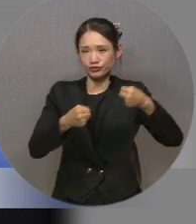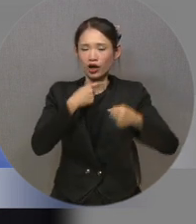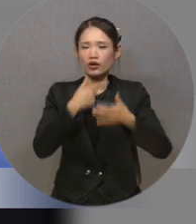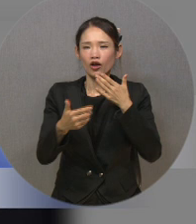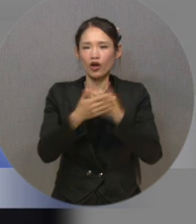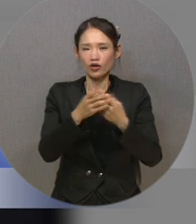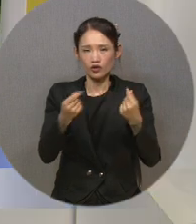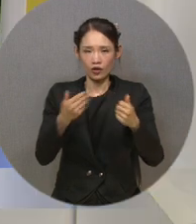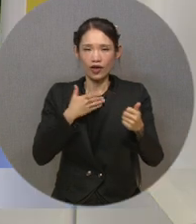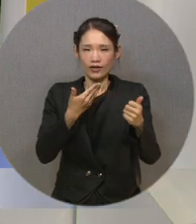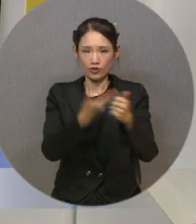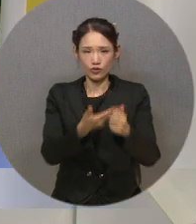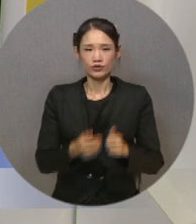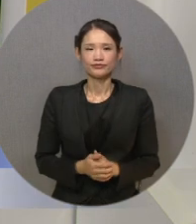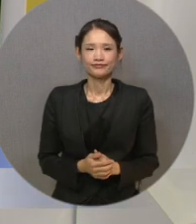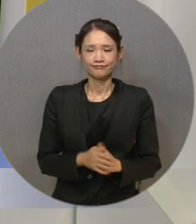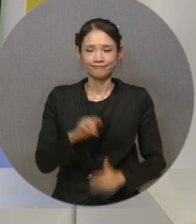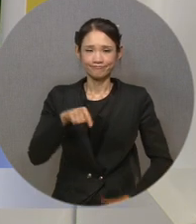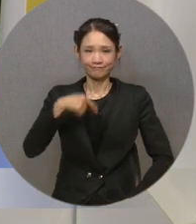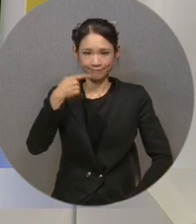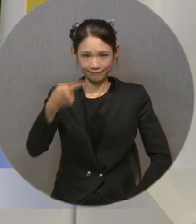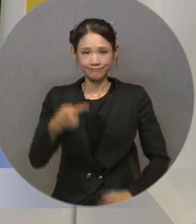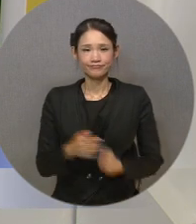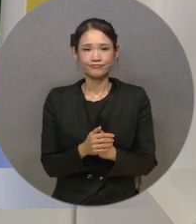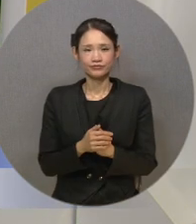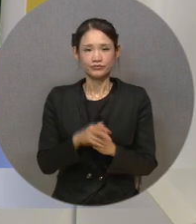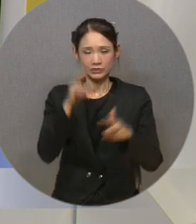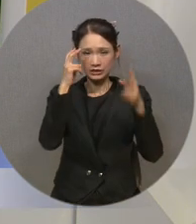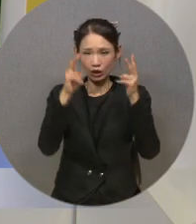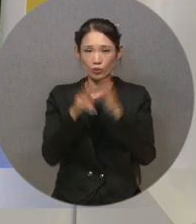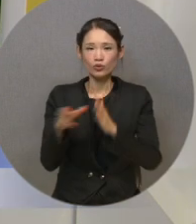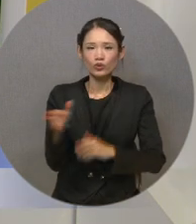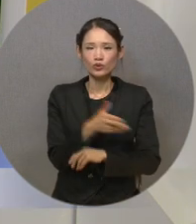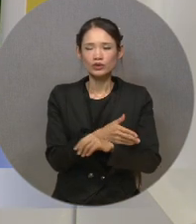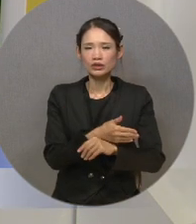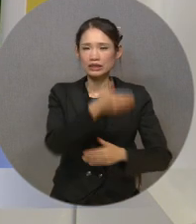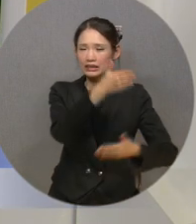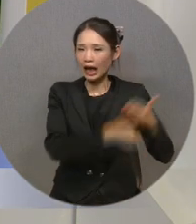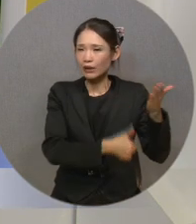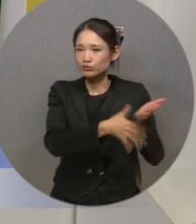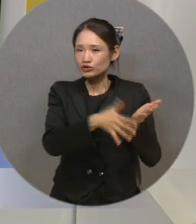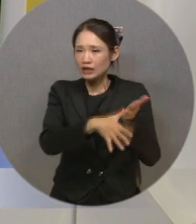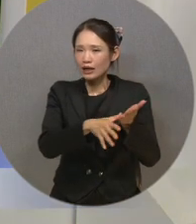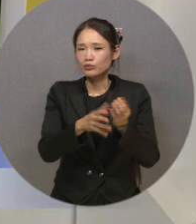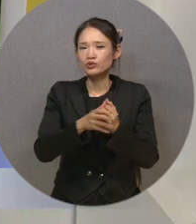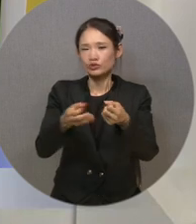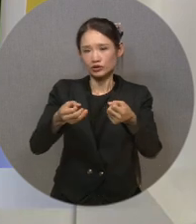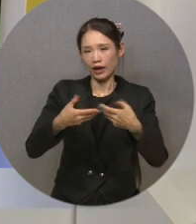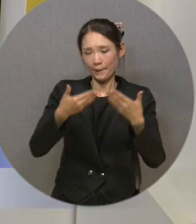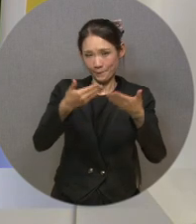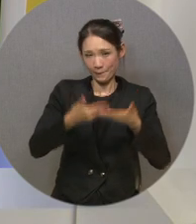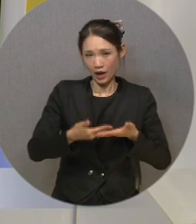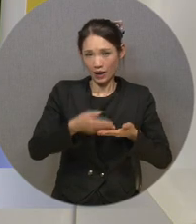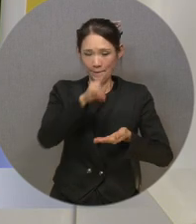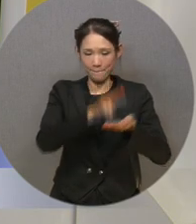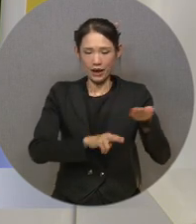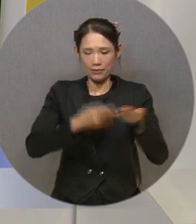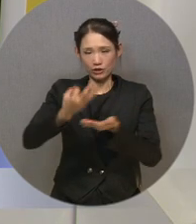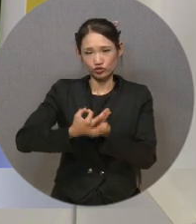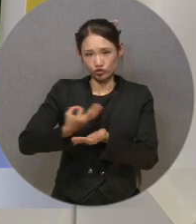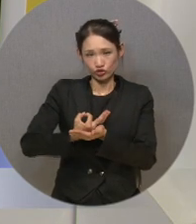합니다. 다음 뉴스입니다. 기업으로부터 재고 상품 등을 기부받은 후 판매